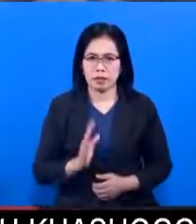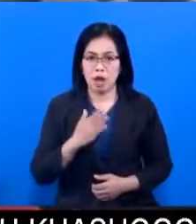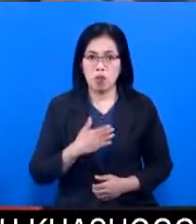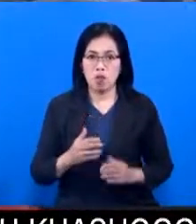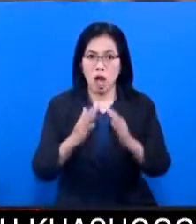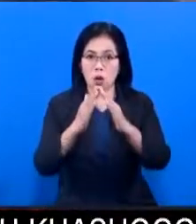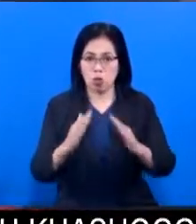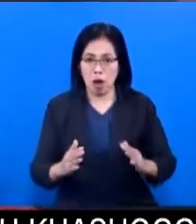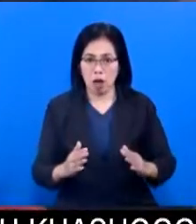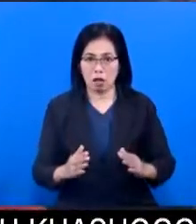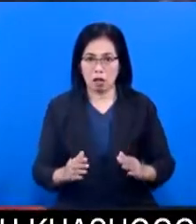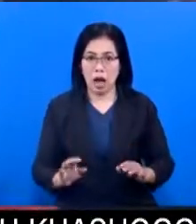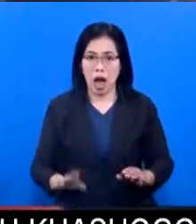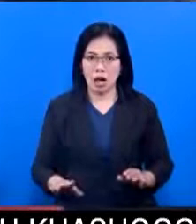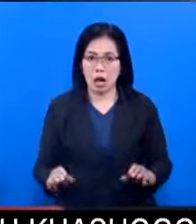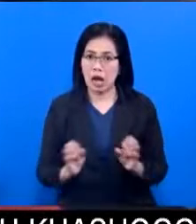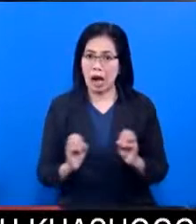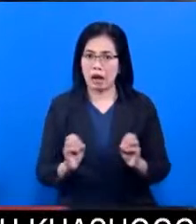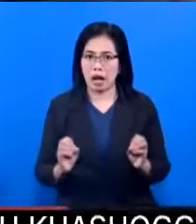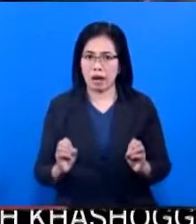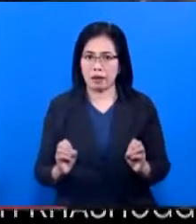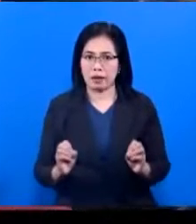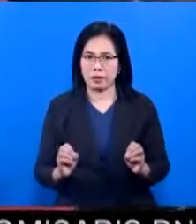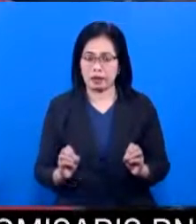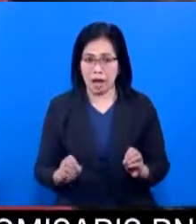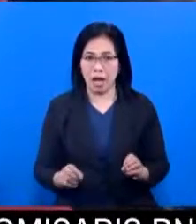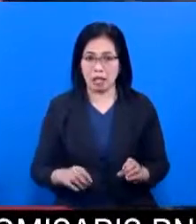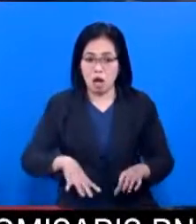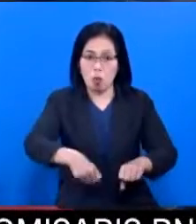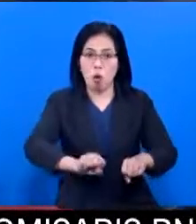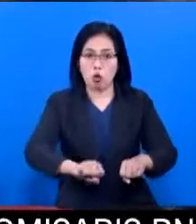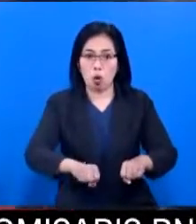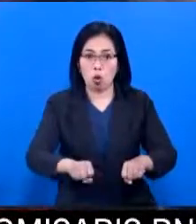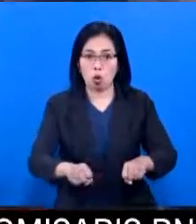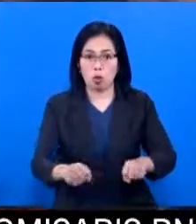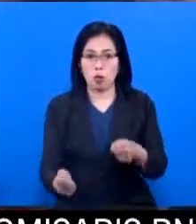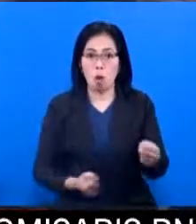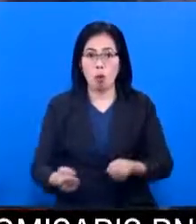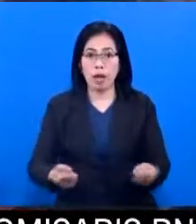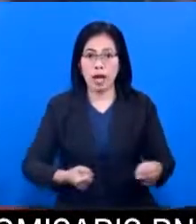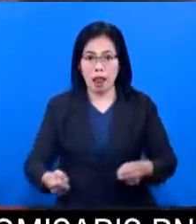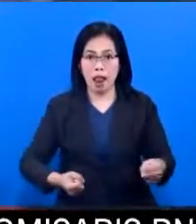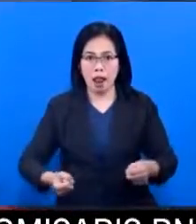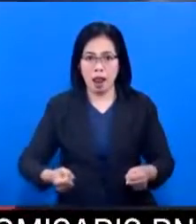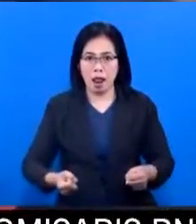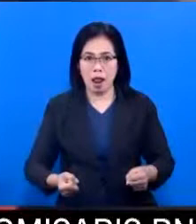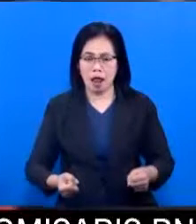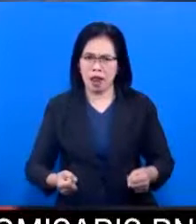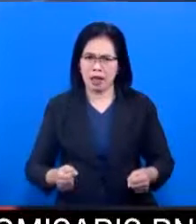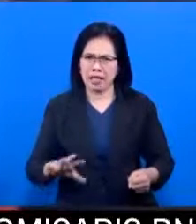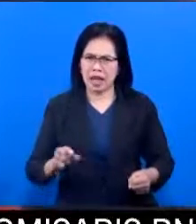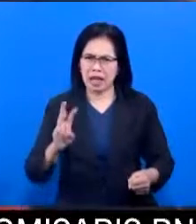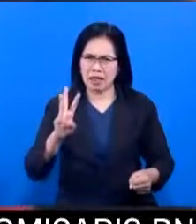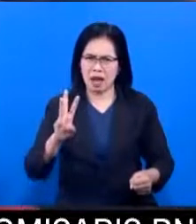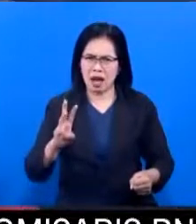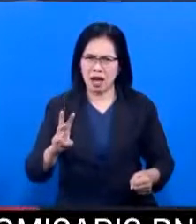ada. Nah, ada berapa? Walaupun anaknya nggak ada, jadi mobilnya habis. Ada berapa kendaraan, Pak, yang terbakar, Pak? Kurang lebih ada 3, beberapa ya? Dan ada